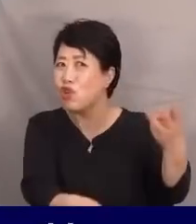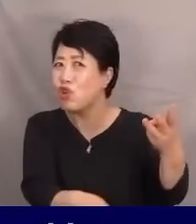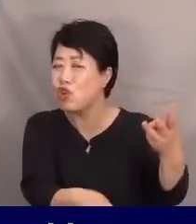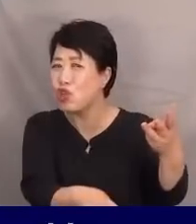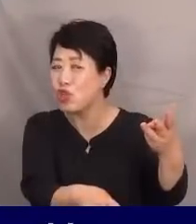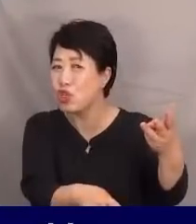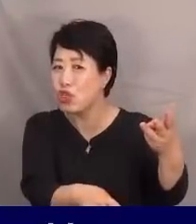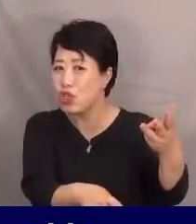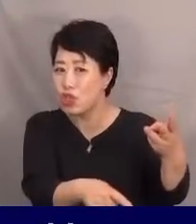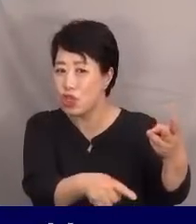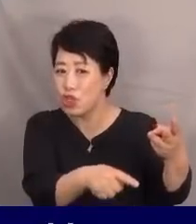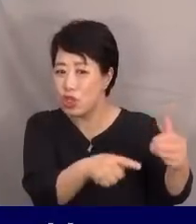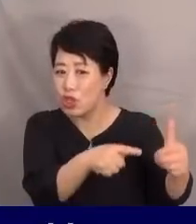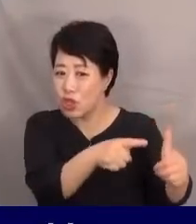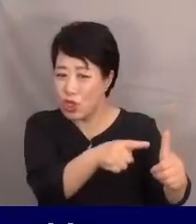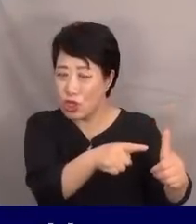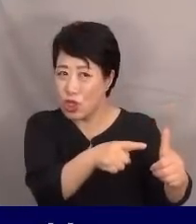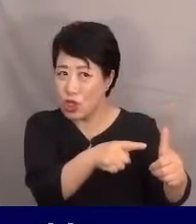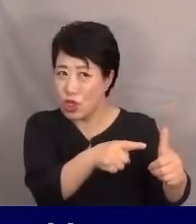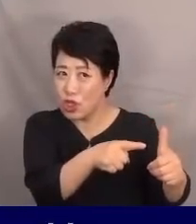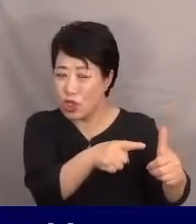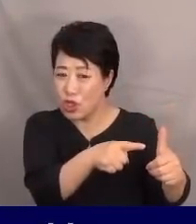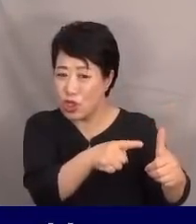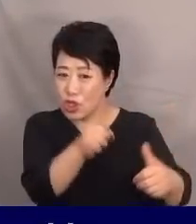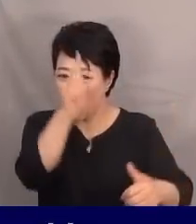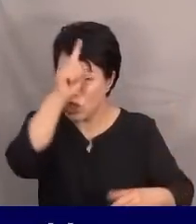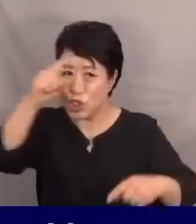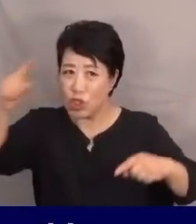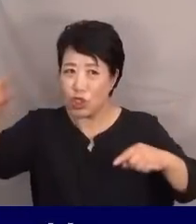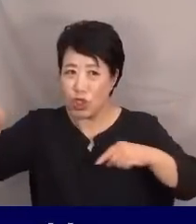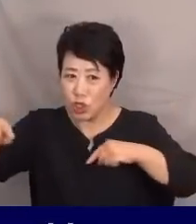자승 결사를 박살내기 위해서 끝까지